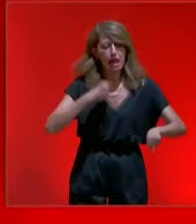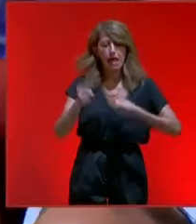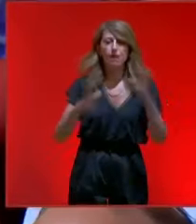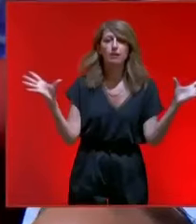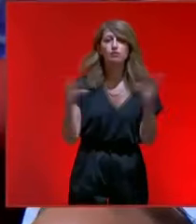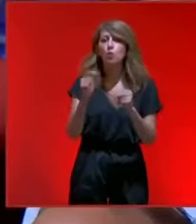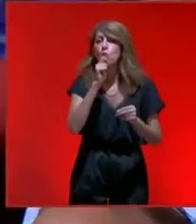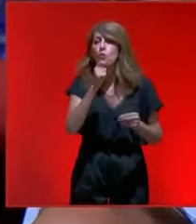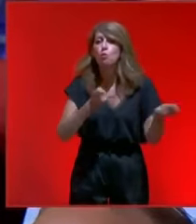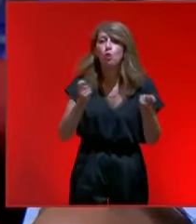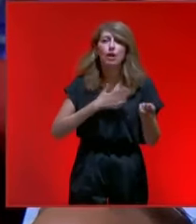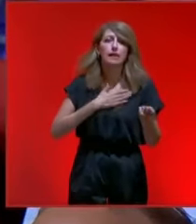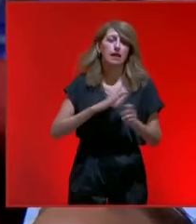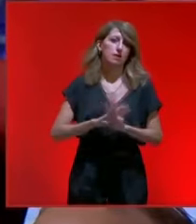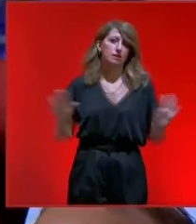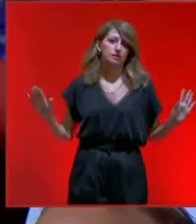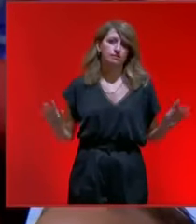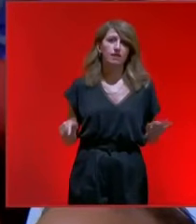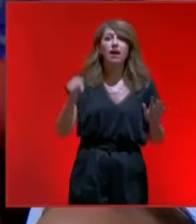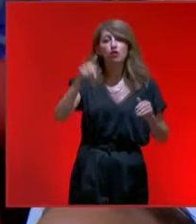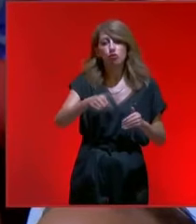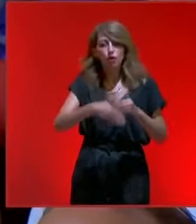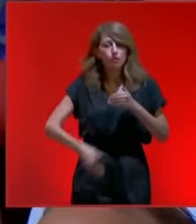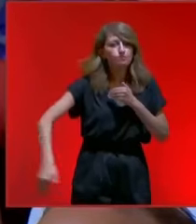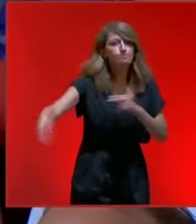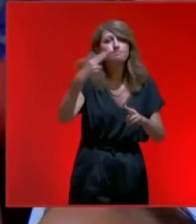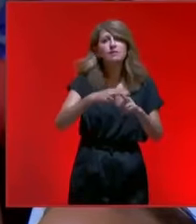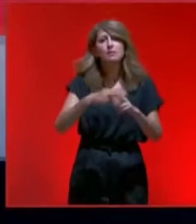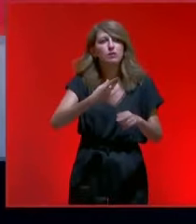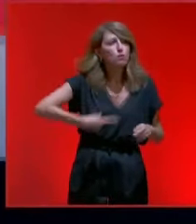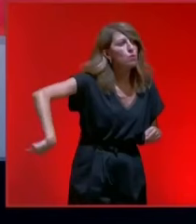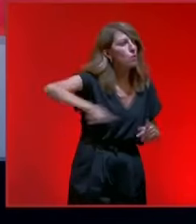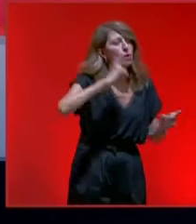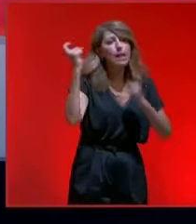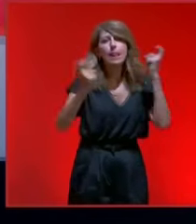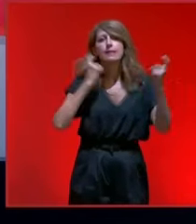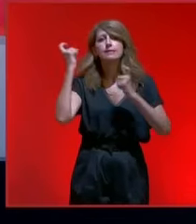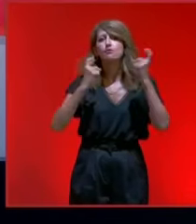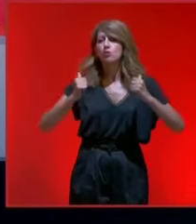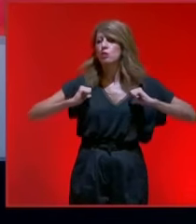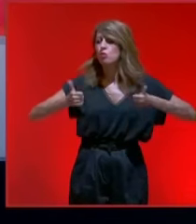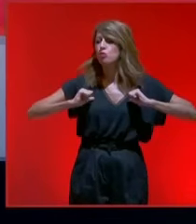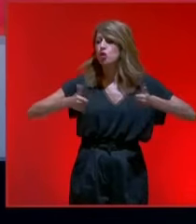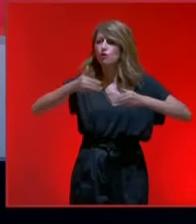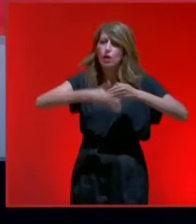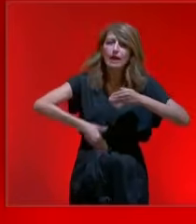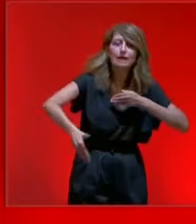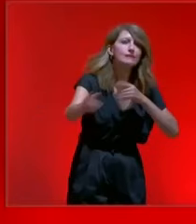προσδιορίσουμε την κατεύθυνση και τις πρωτοβουλίες που πρέπει να πάρουμε για να ξαναγίνουμε κυρίαρχη πολιτική